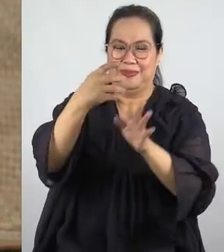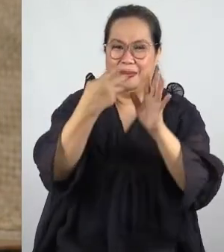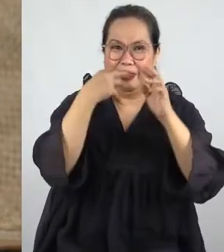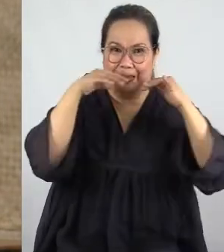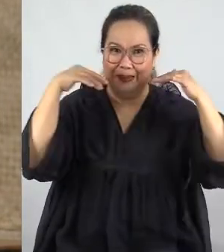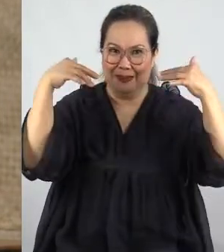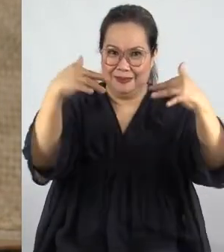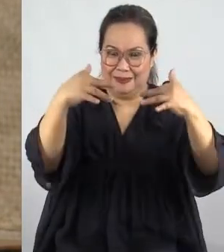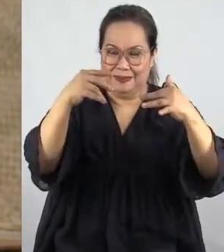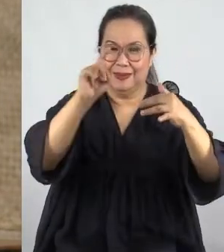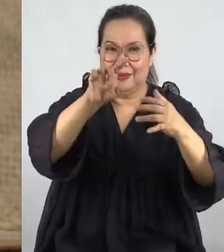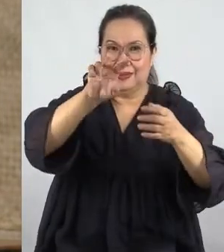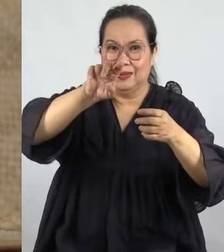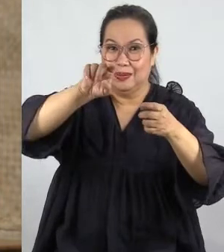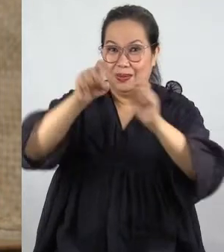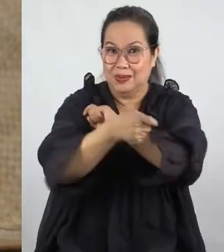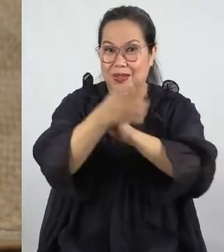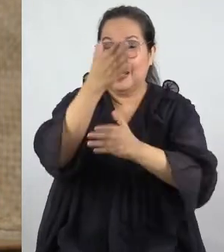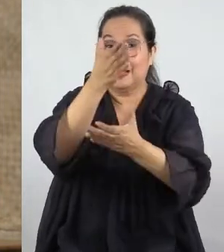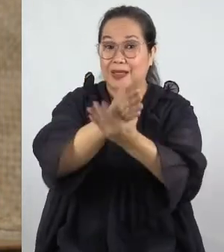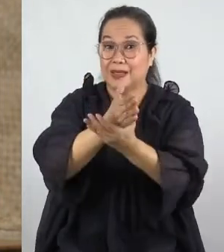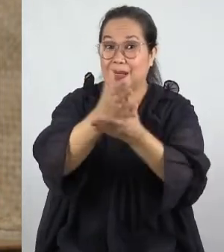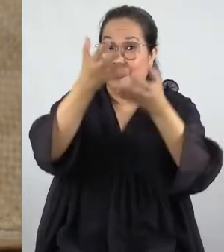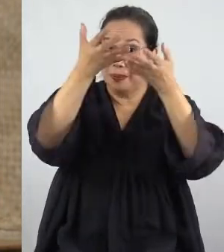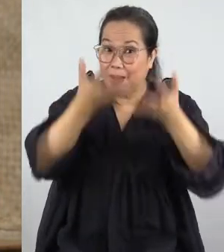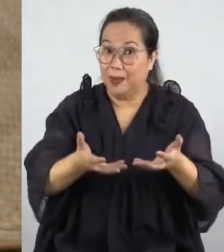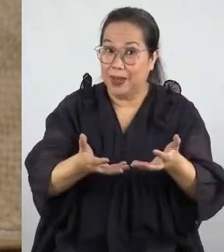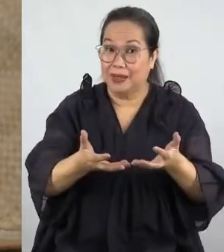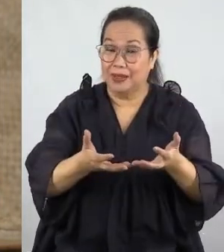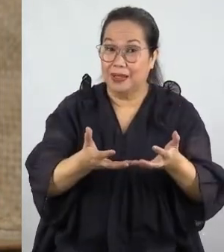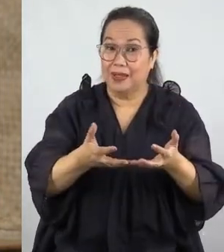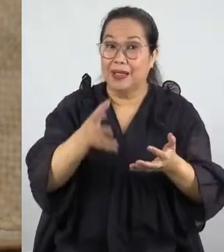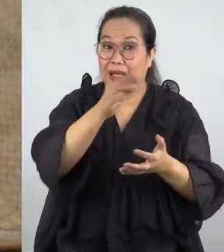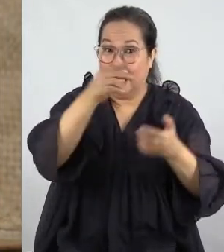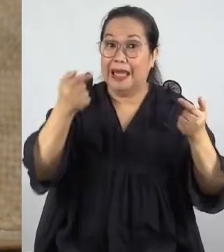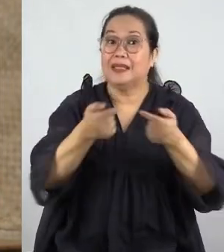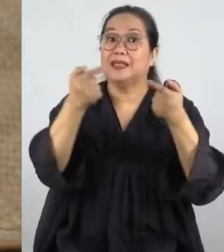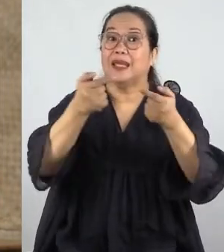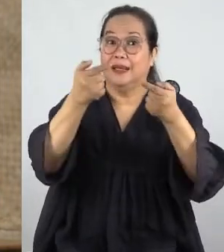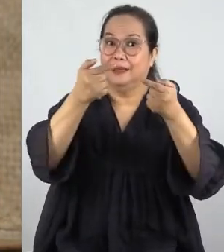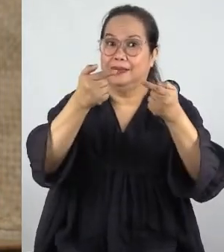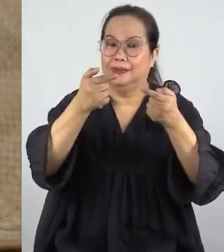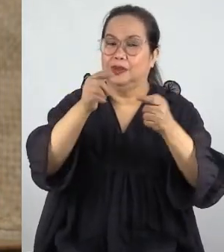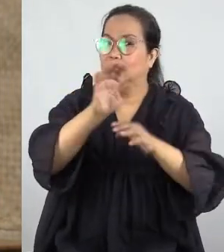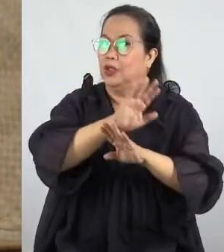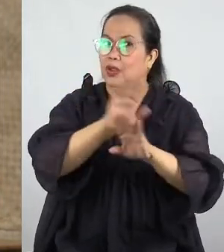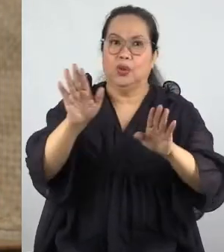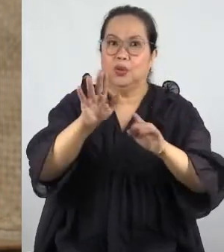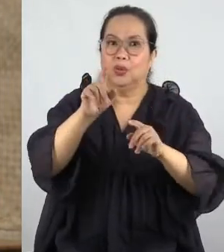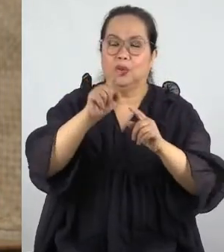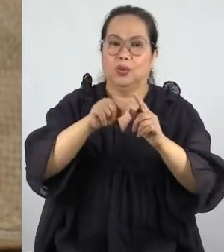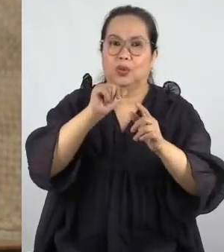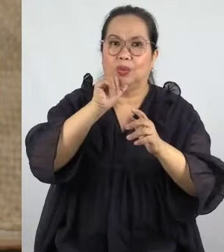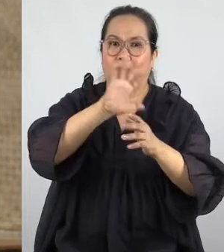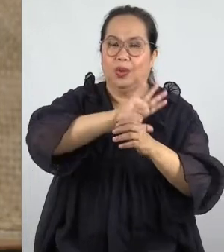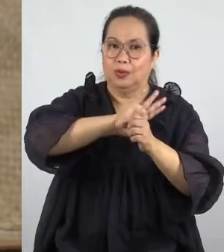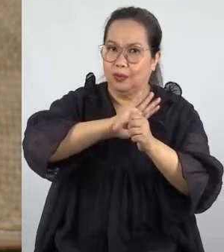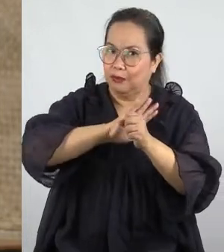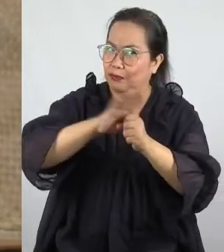Pangalawa, talikuran ang mga pabigat at ang kasalanan na hindi lubos pa